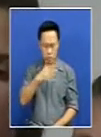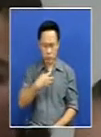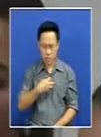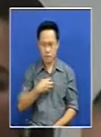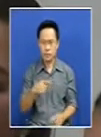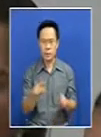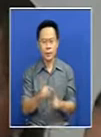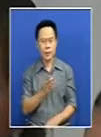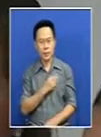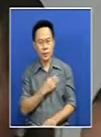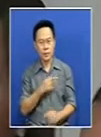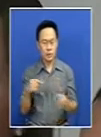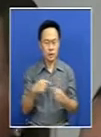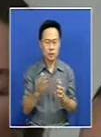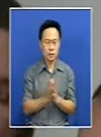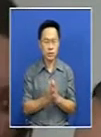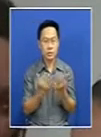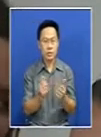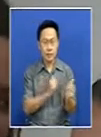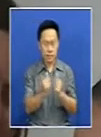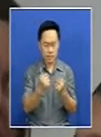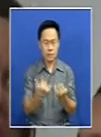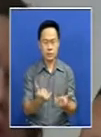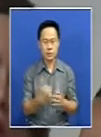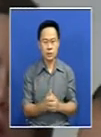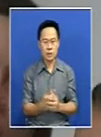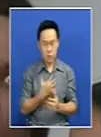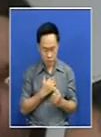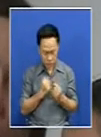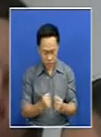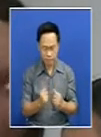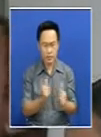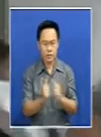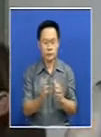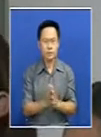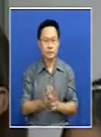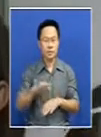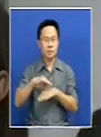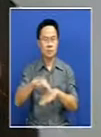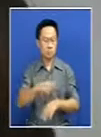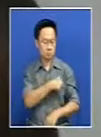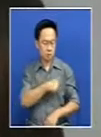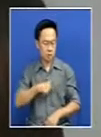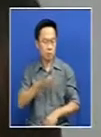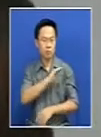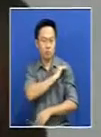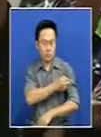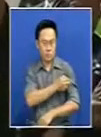ขารู้สึกว่าตื่นเต้นมากกับการแข่งขันครั้งนี้นะครับและตัวเองอยากจะลงแข่งขันในฐานะทีมชาติฟิลิปปินส์นะ